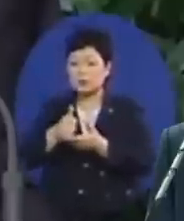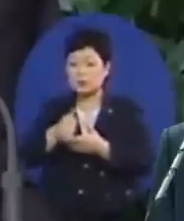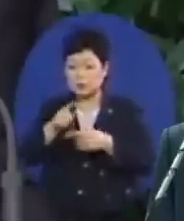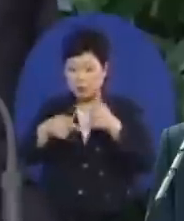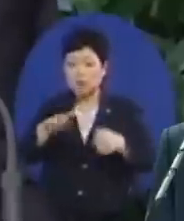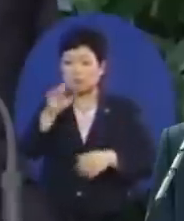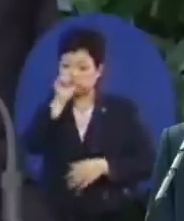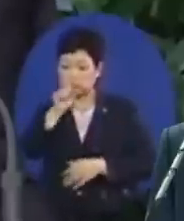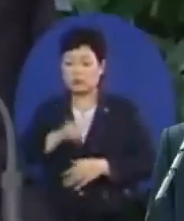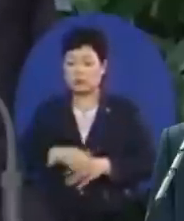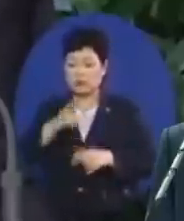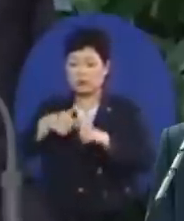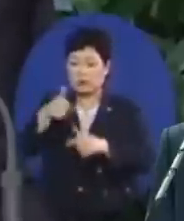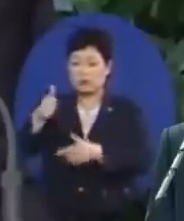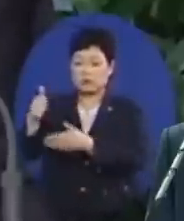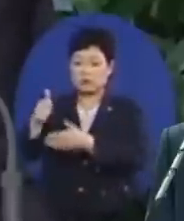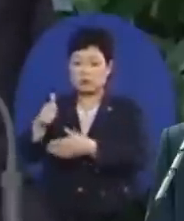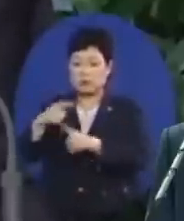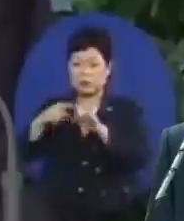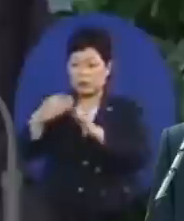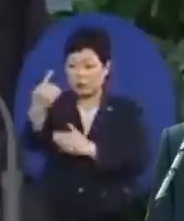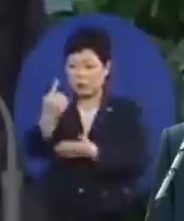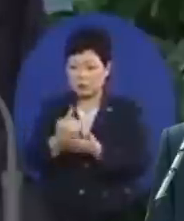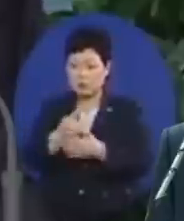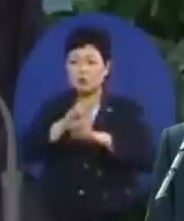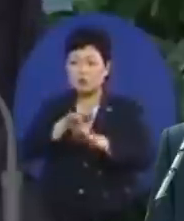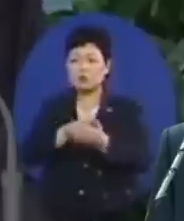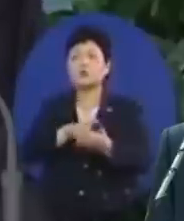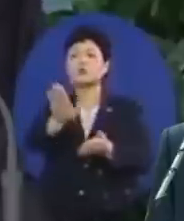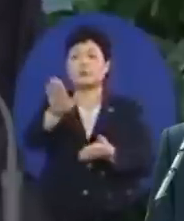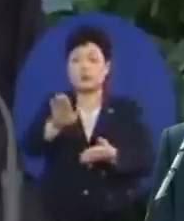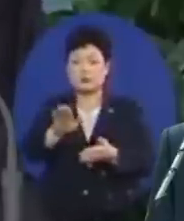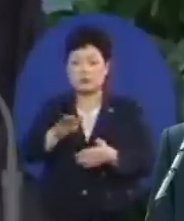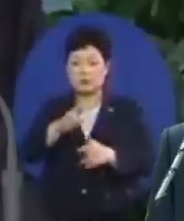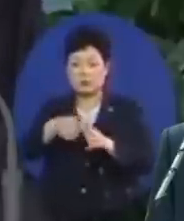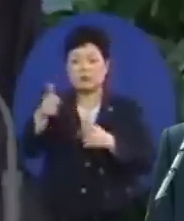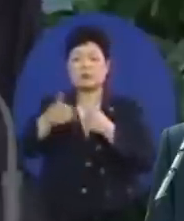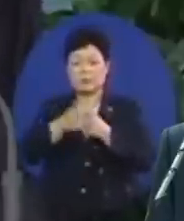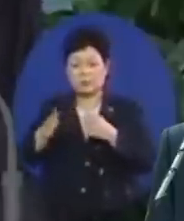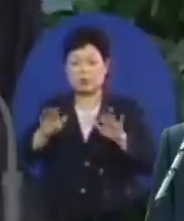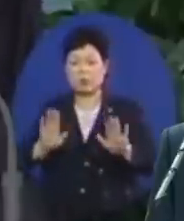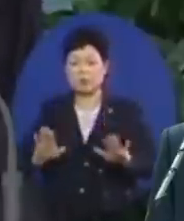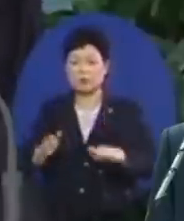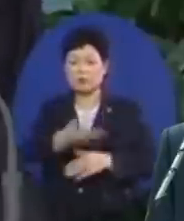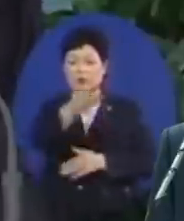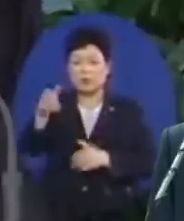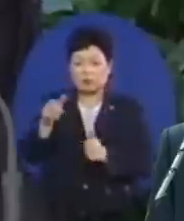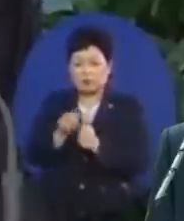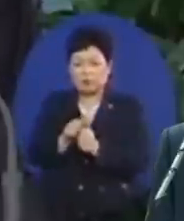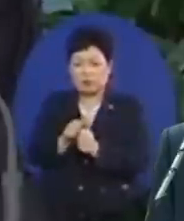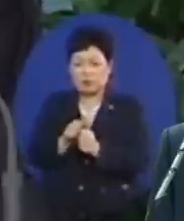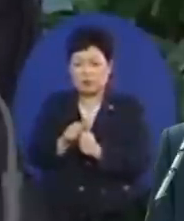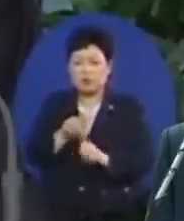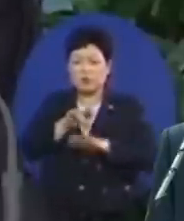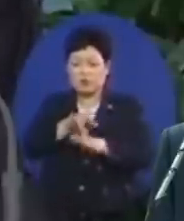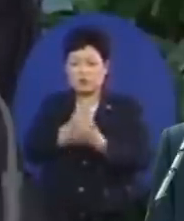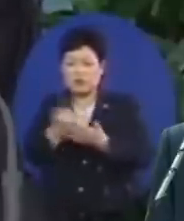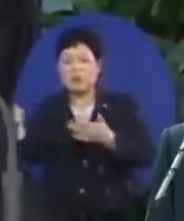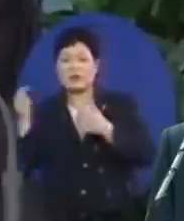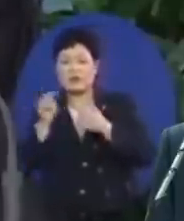좋습니다. 예수님은 교회에 오시면 귀신 쫓아내는 길이시기 때문에 오늘 또 여러분에 붙었던 귀신 쫓겨나가야 되는